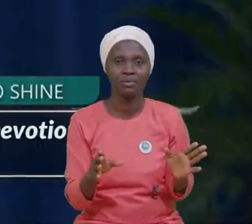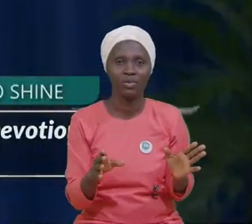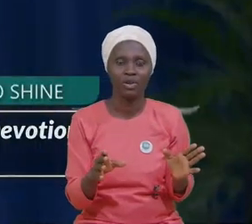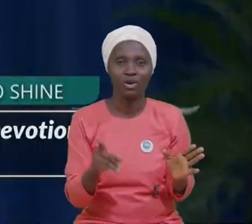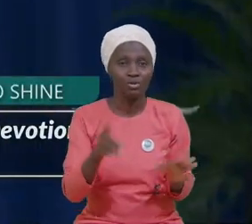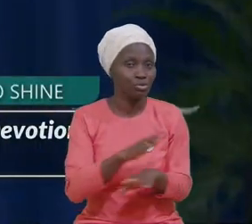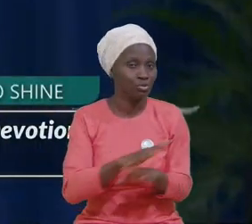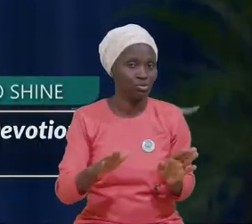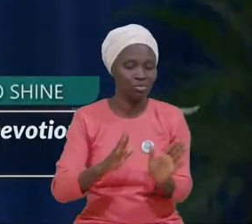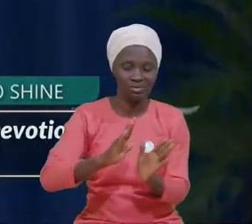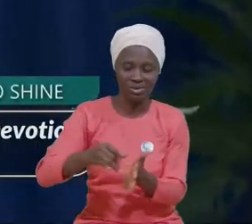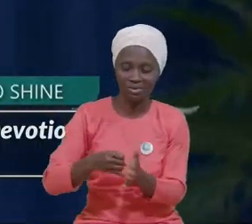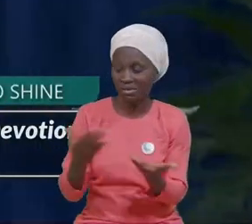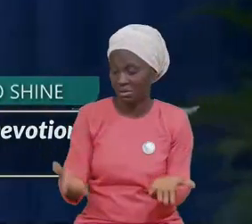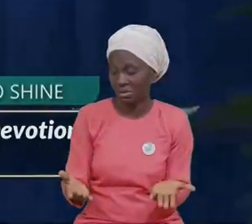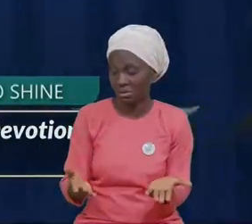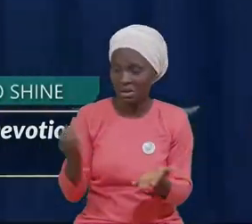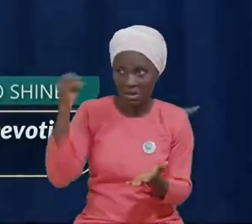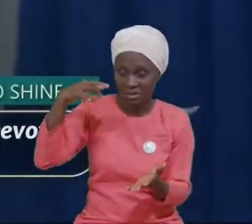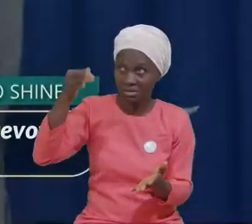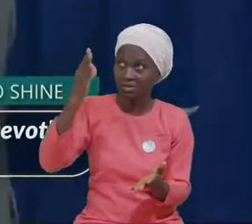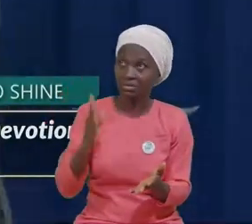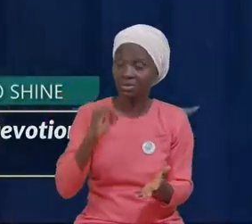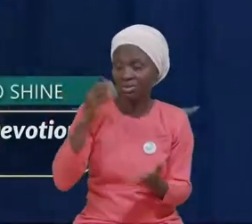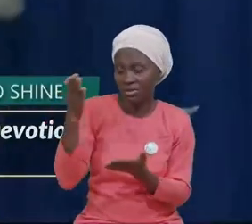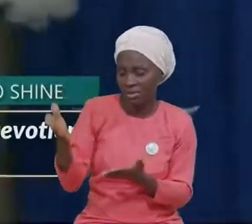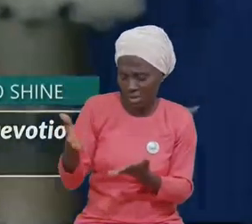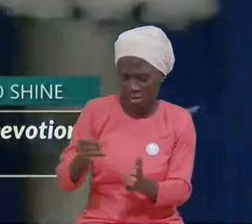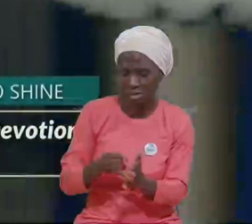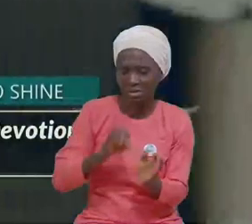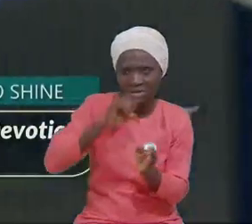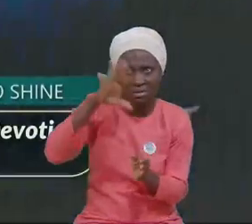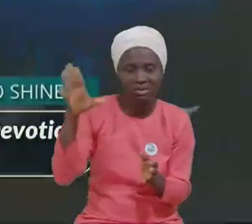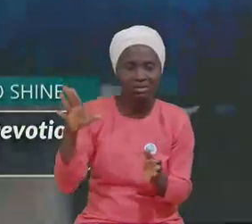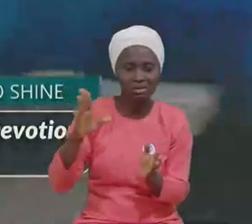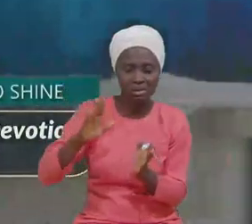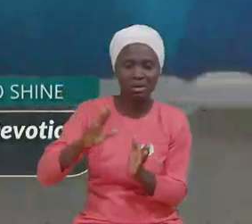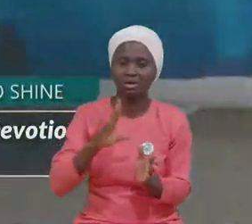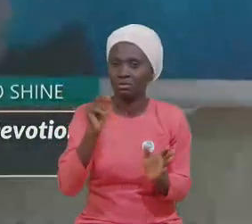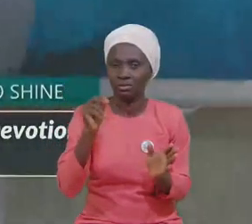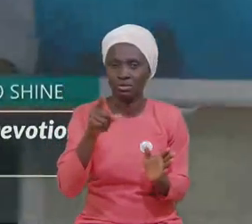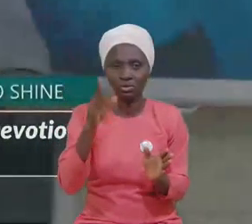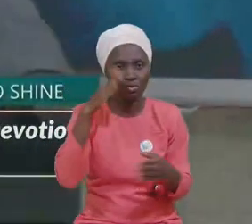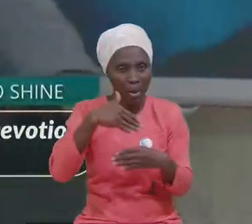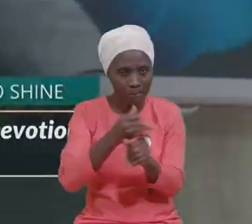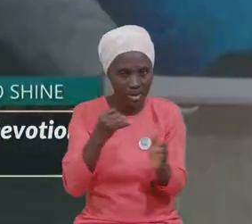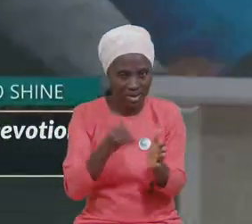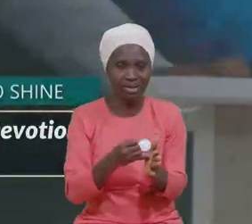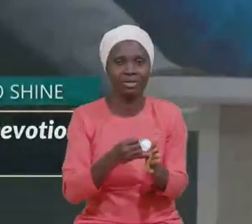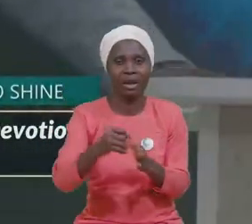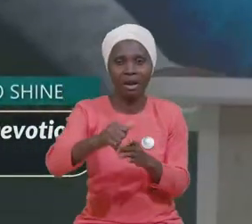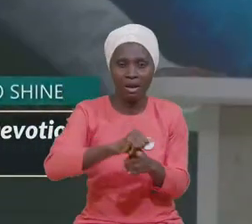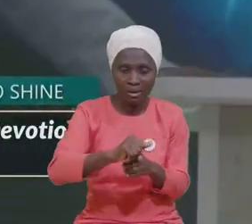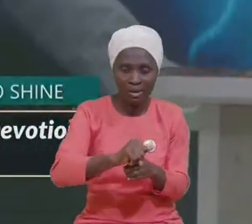pas. Ah, qu'elle brille. Hein? Oh, la grâce de Dieu est là. La bonté de Dieu est là. Hein? Qu'elle brille. Non. Tu